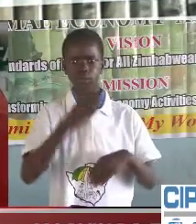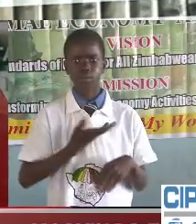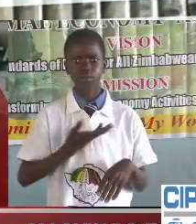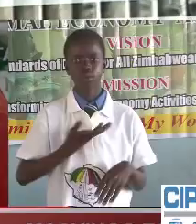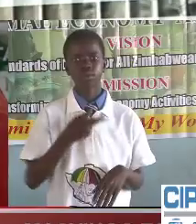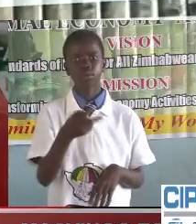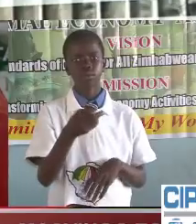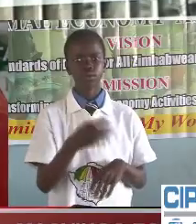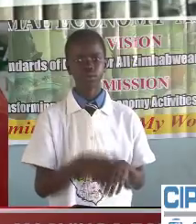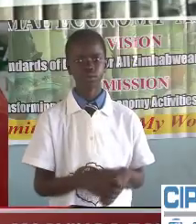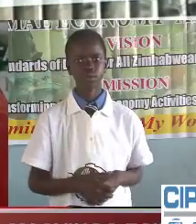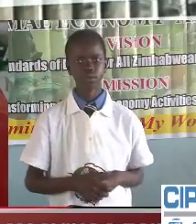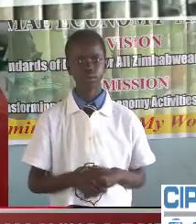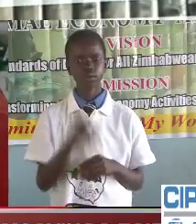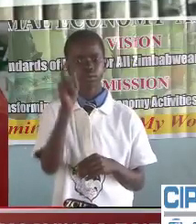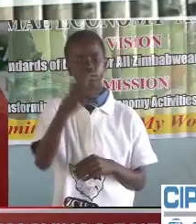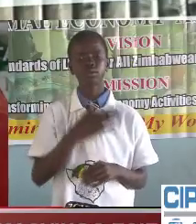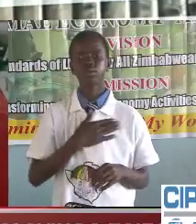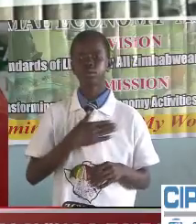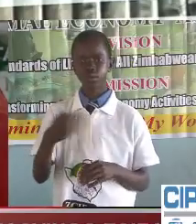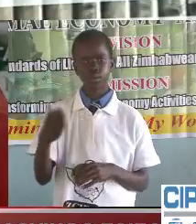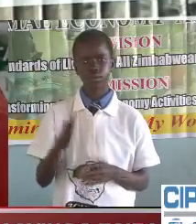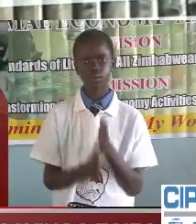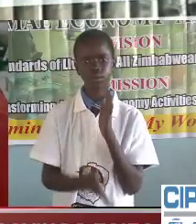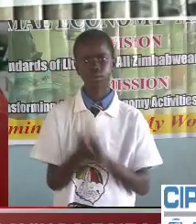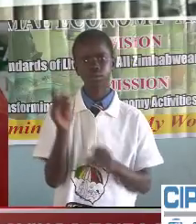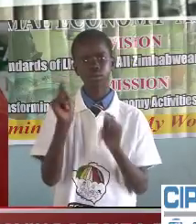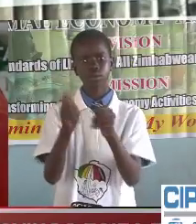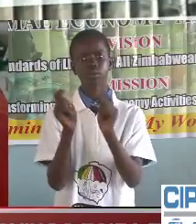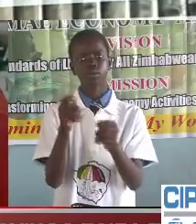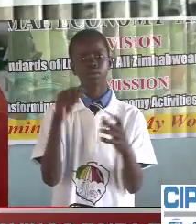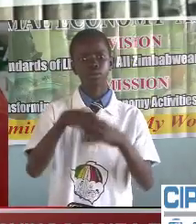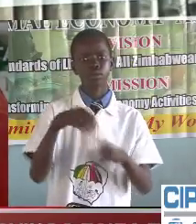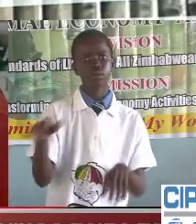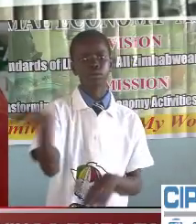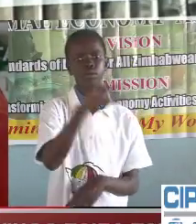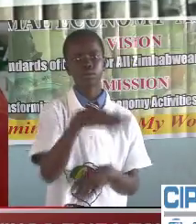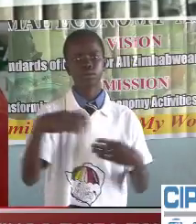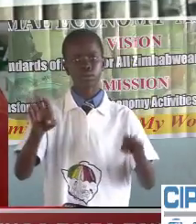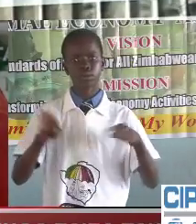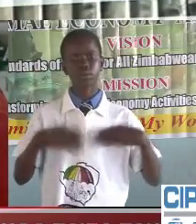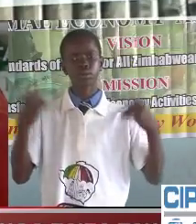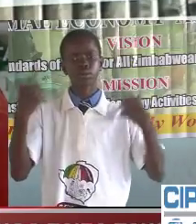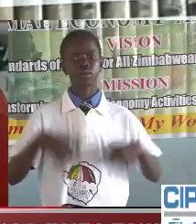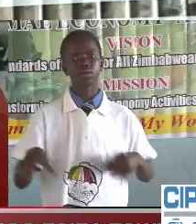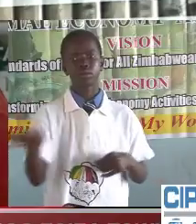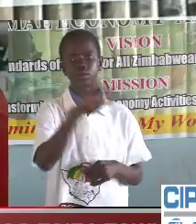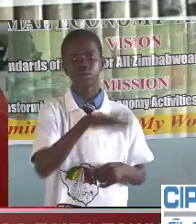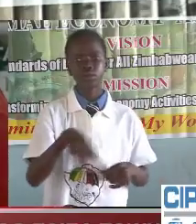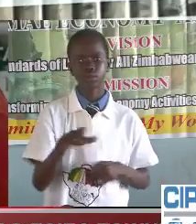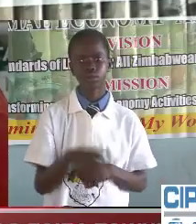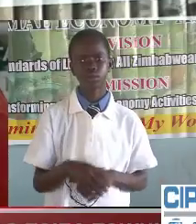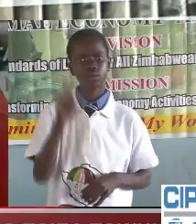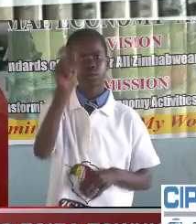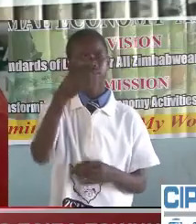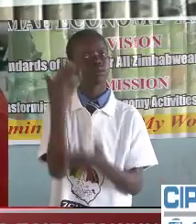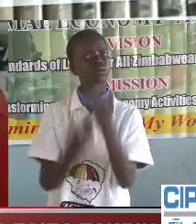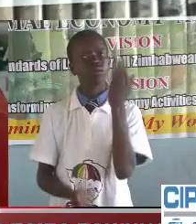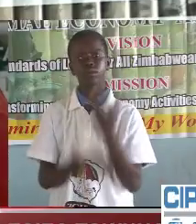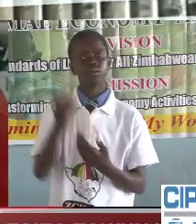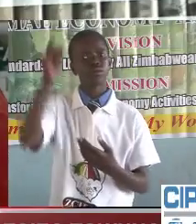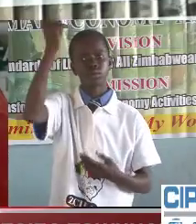navo. Hatichada zvekuudziwa maererano neupenyu hwedu. Takasvika pakutambura